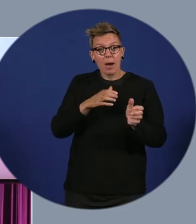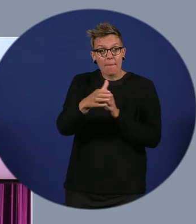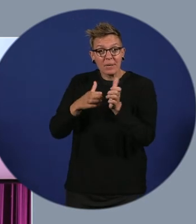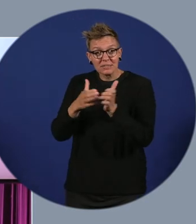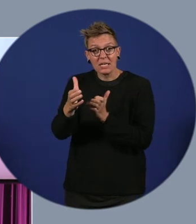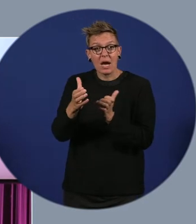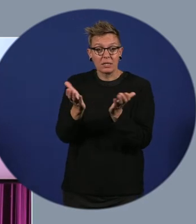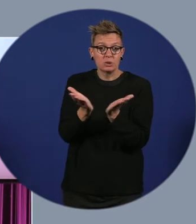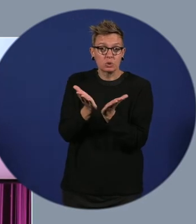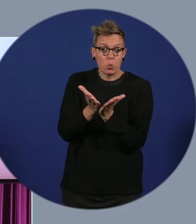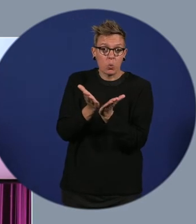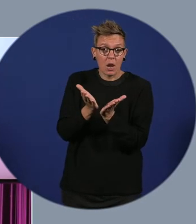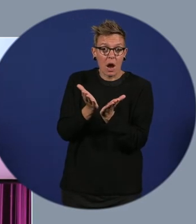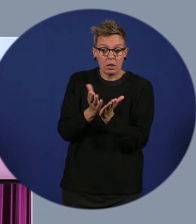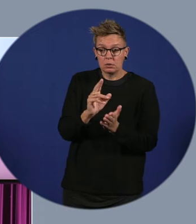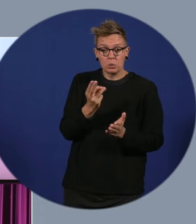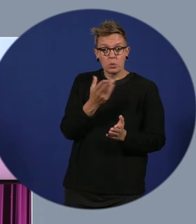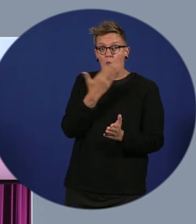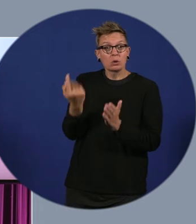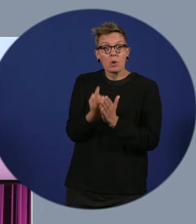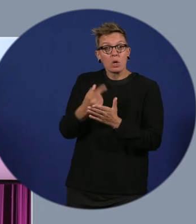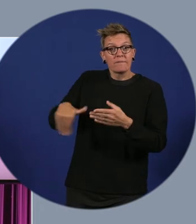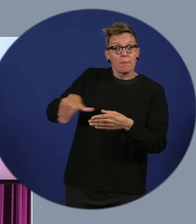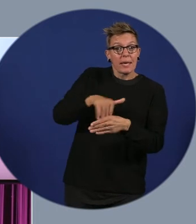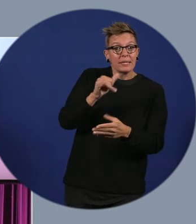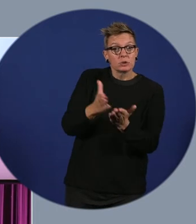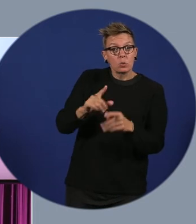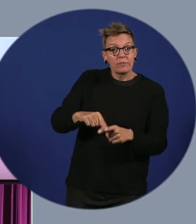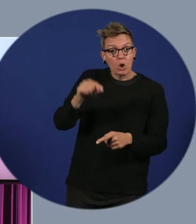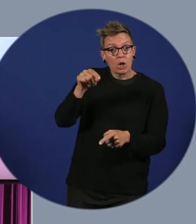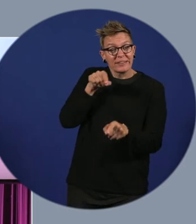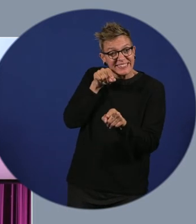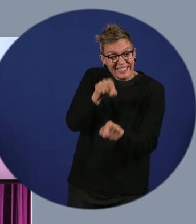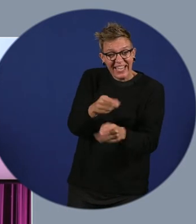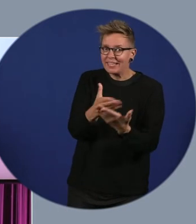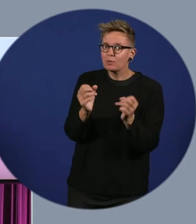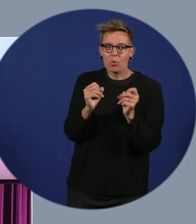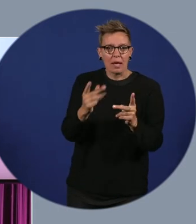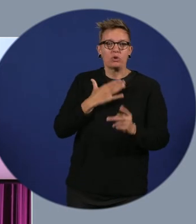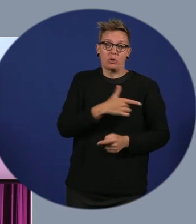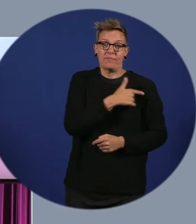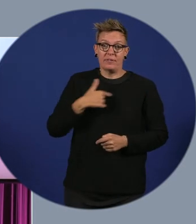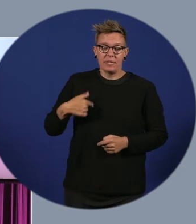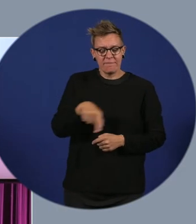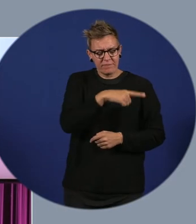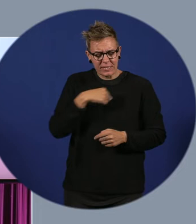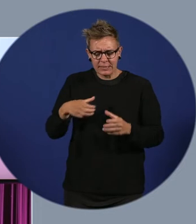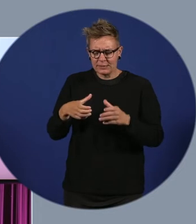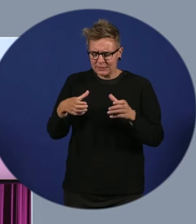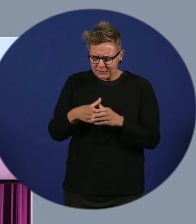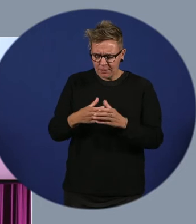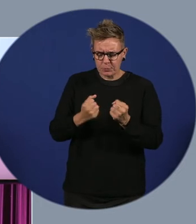det kommer heta framöver, inte får möjlighet att delta, det är inte okej. Och vi måste tillsammans